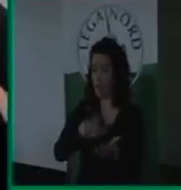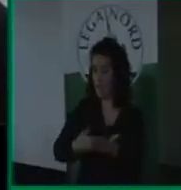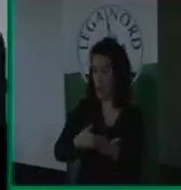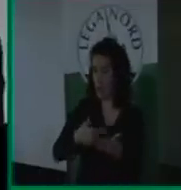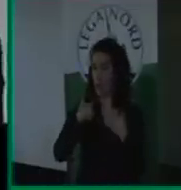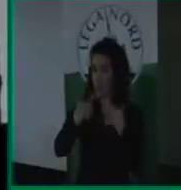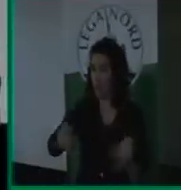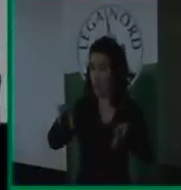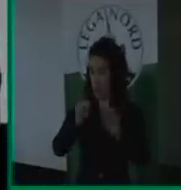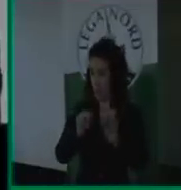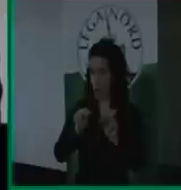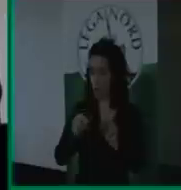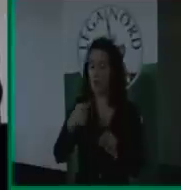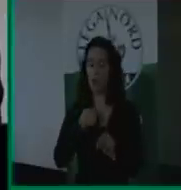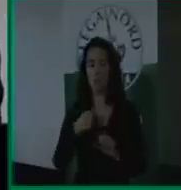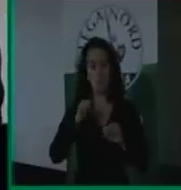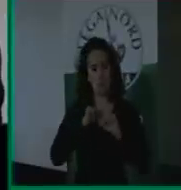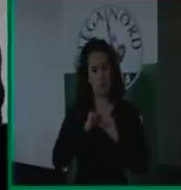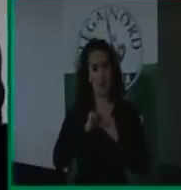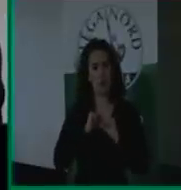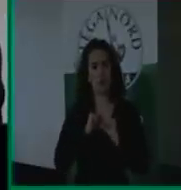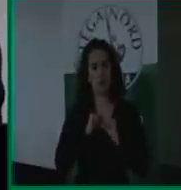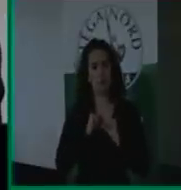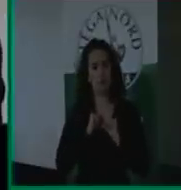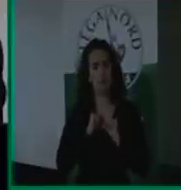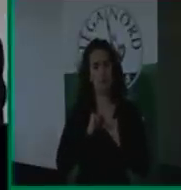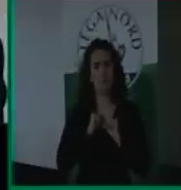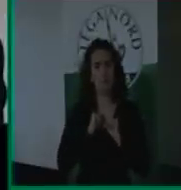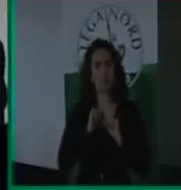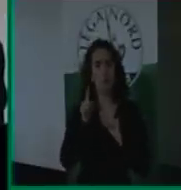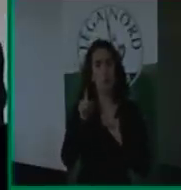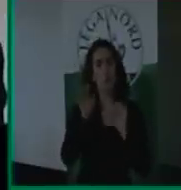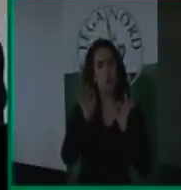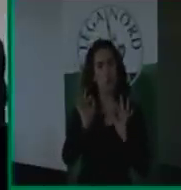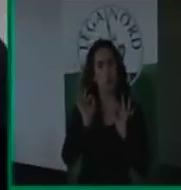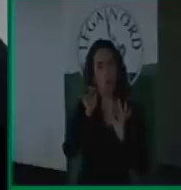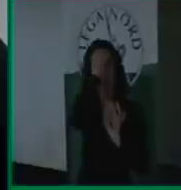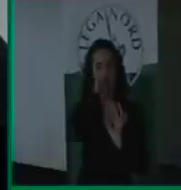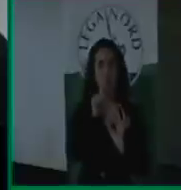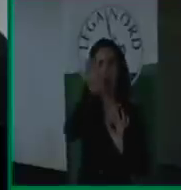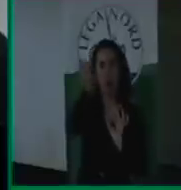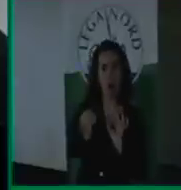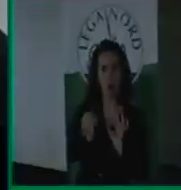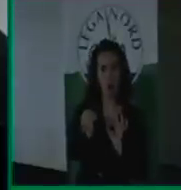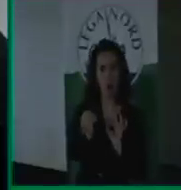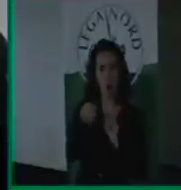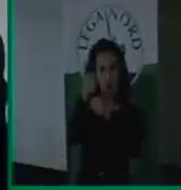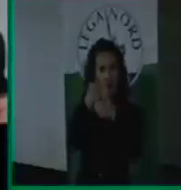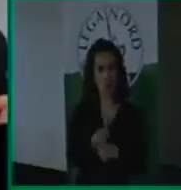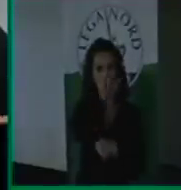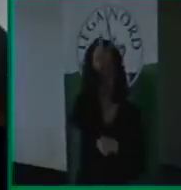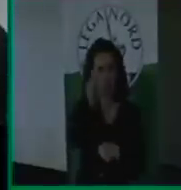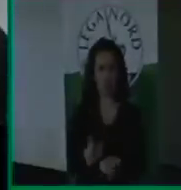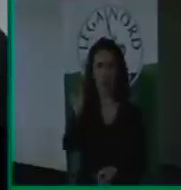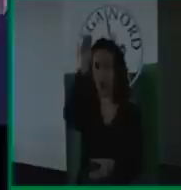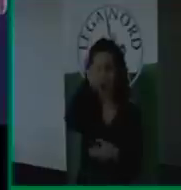indiscutibile Beh io credo che lui sia naturalmente chiamato a svolgere un ruolo o nelle istituzioni italiane ma